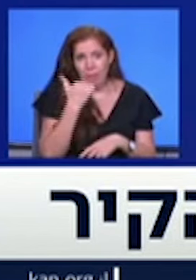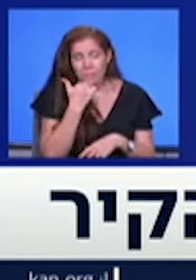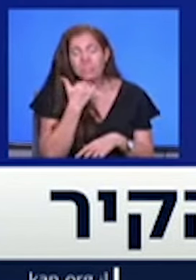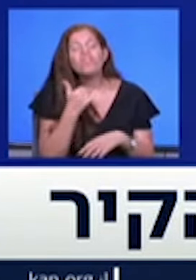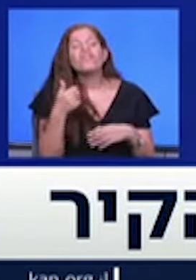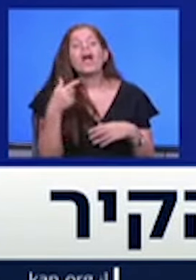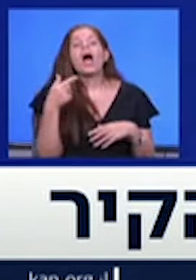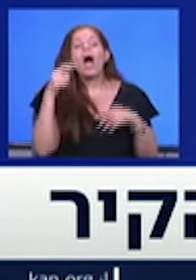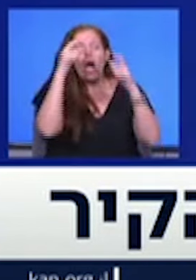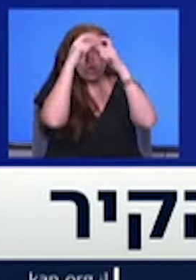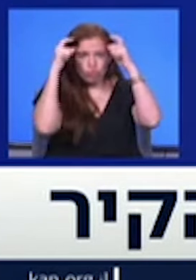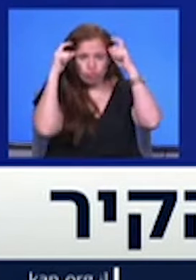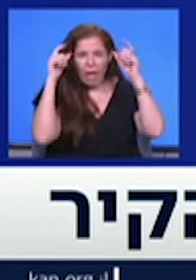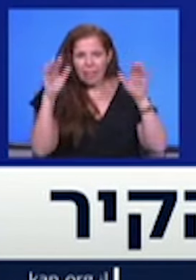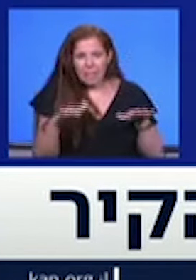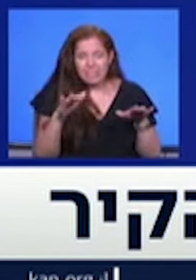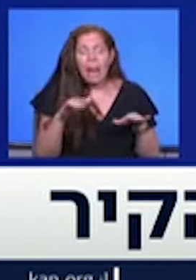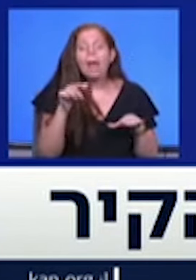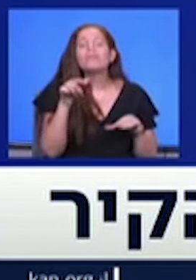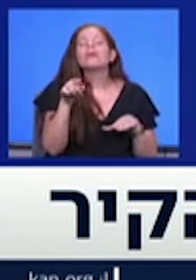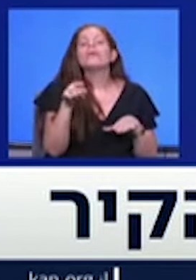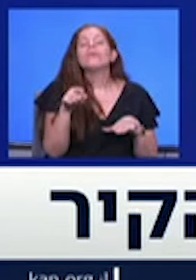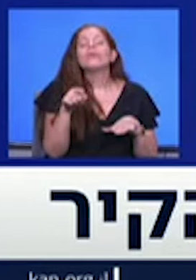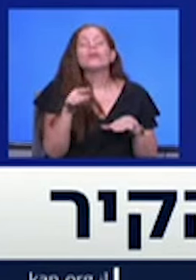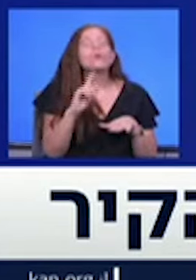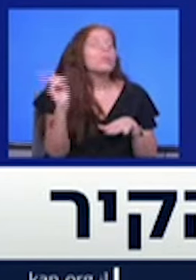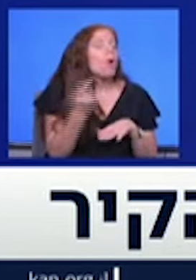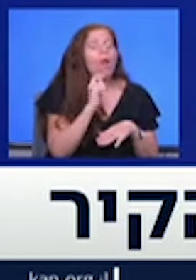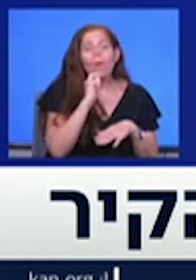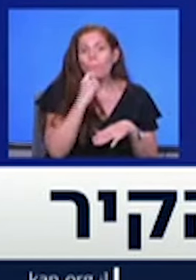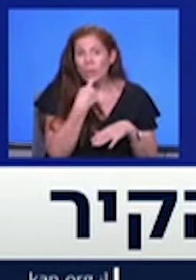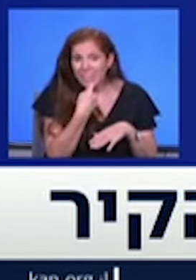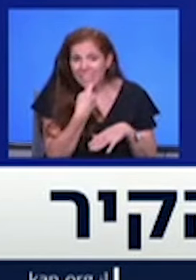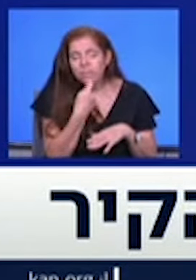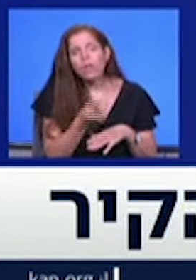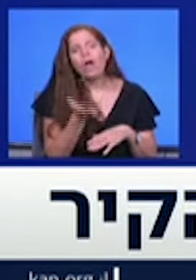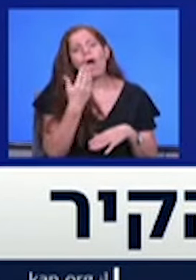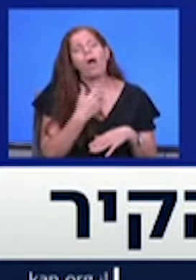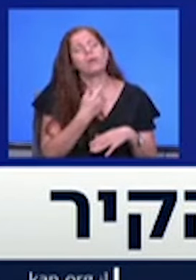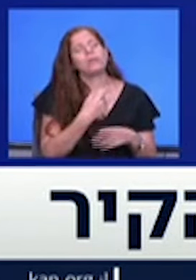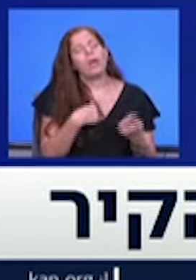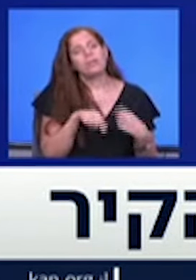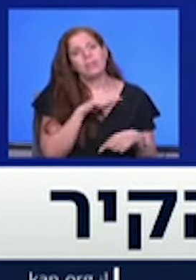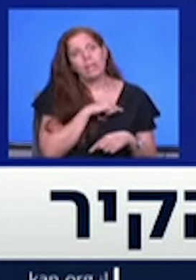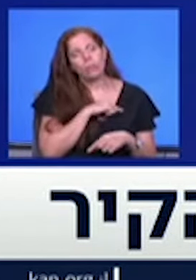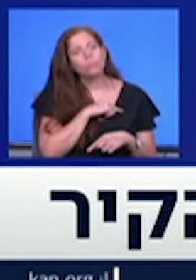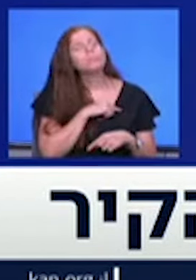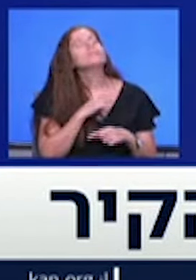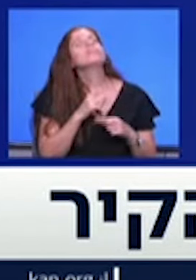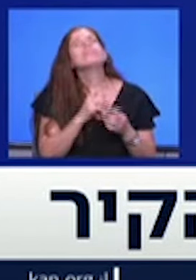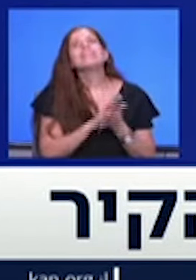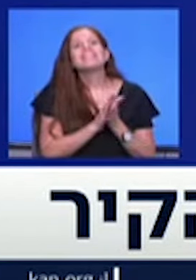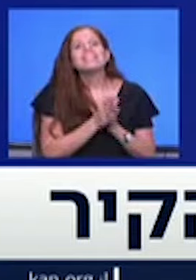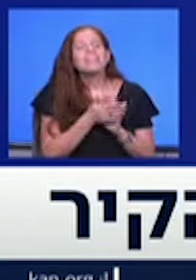איסלאמי, והשורה התחתונה שלו, כל המודיעין היה בידינו, הכתובת הייתה כתובה באותיות אש על